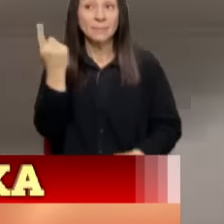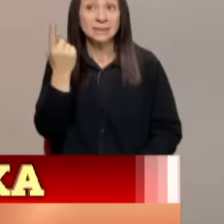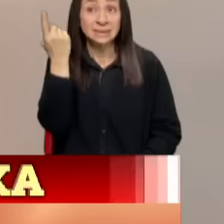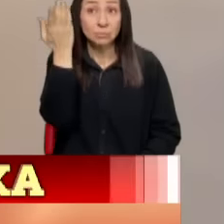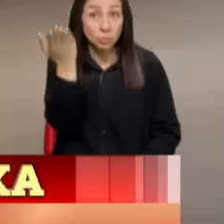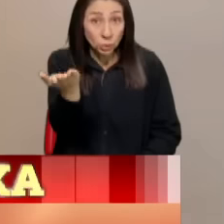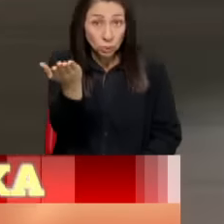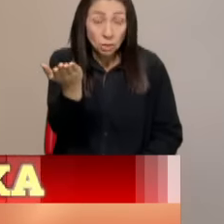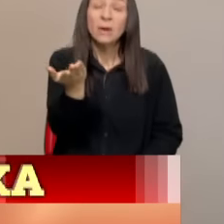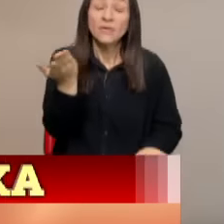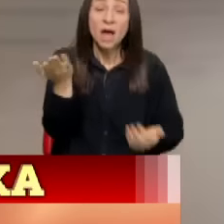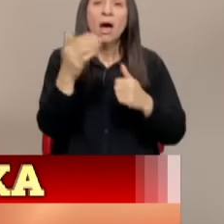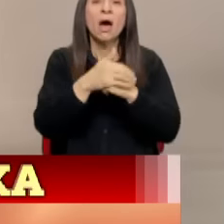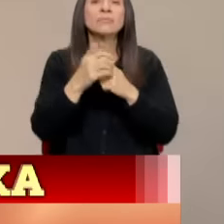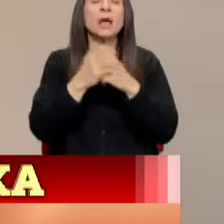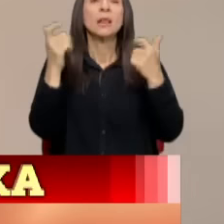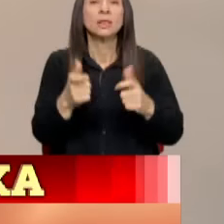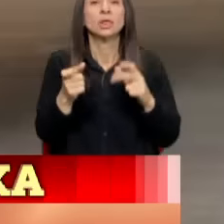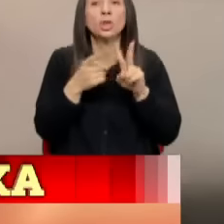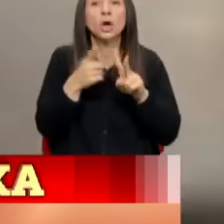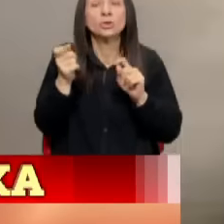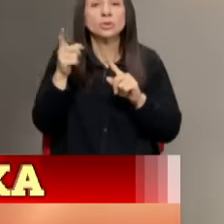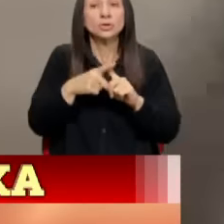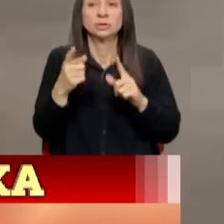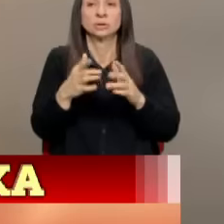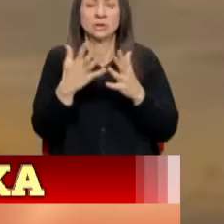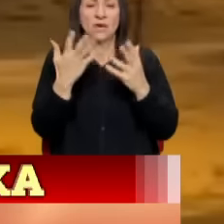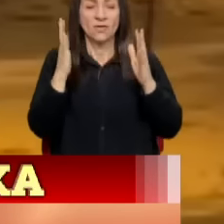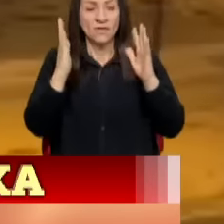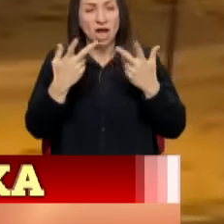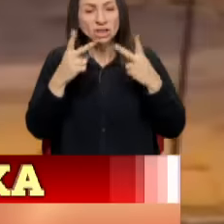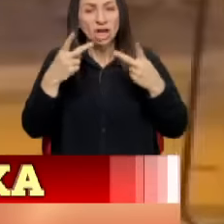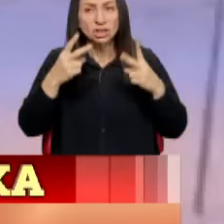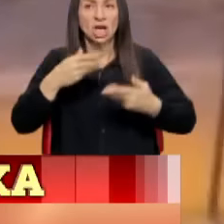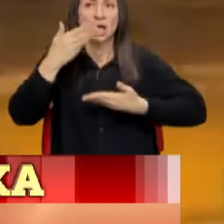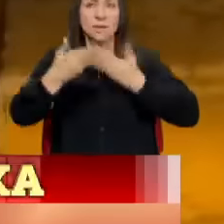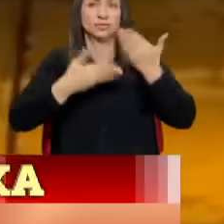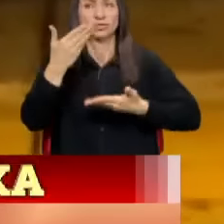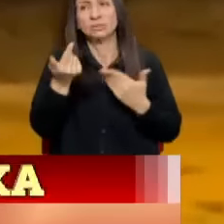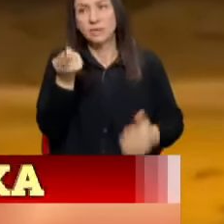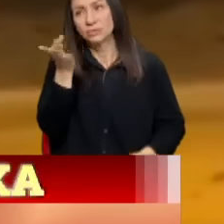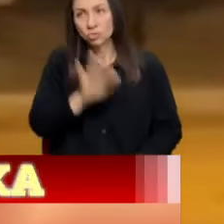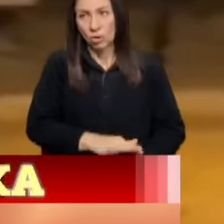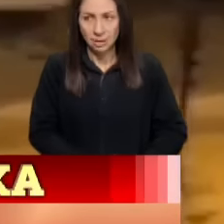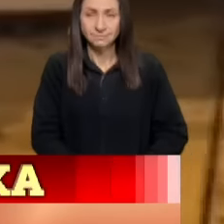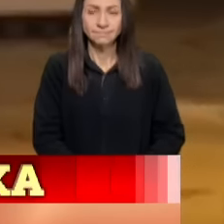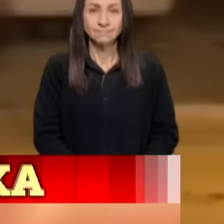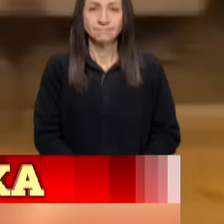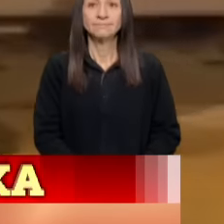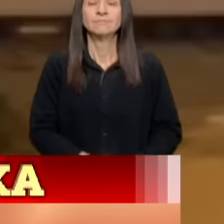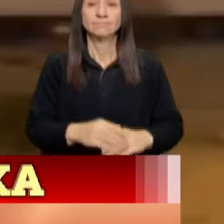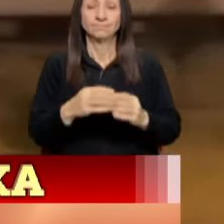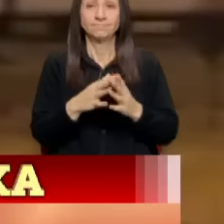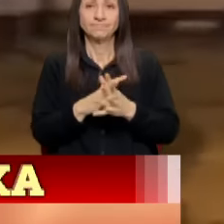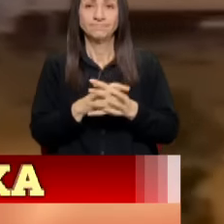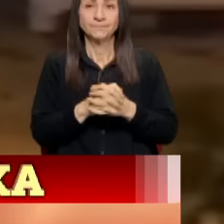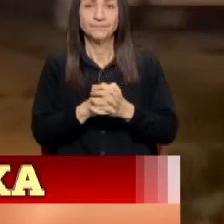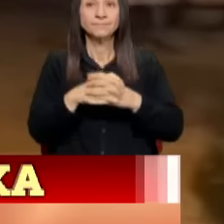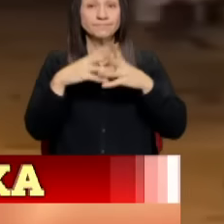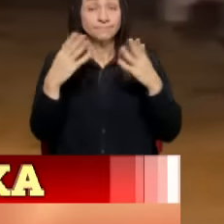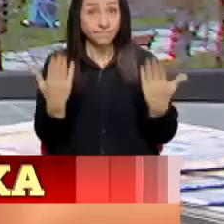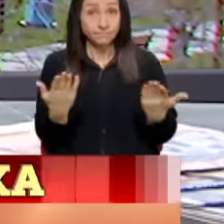birisi bu ve Antalya'nın notlarını geniş bir şekilde birazdan ekranlarınıza getireceğiz, taşıyacağız.